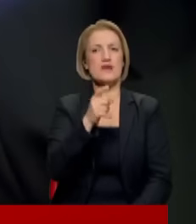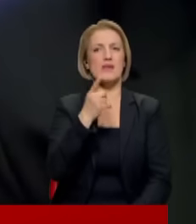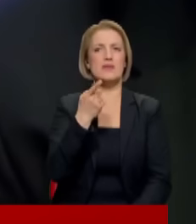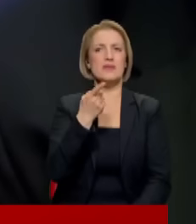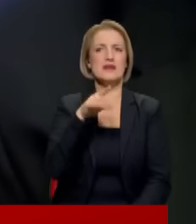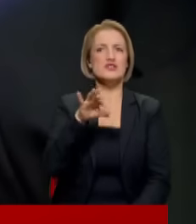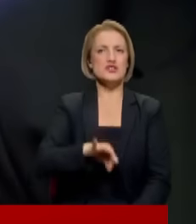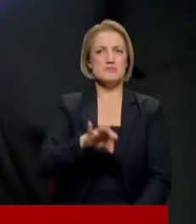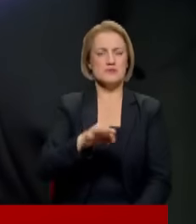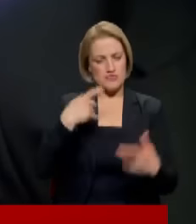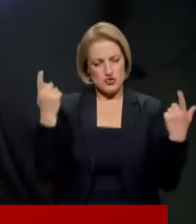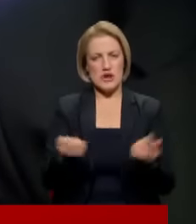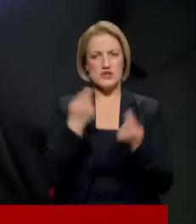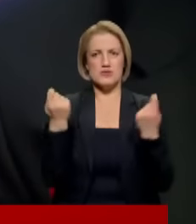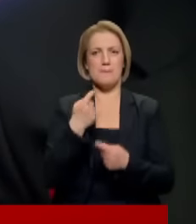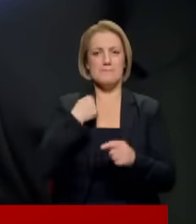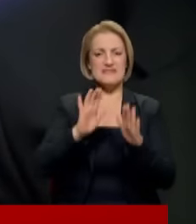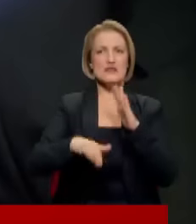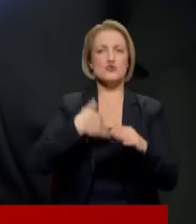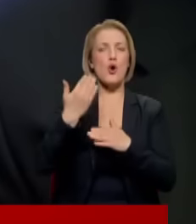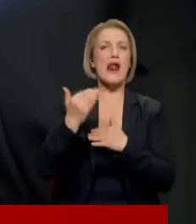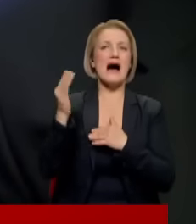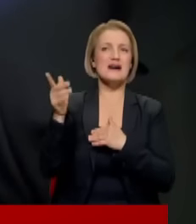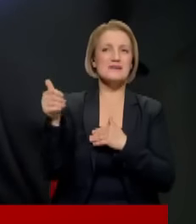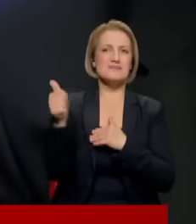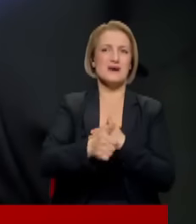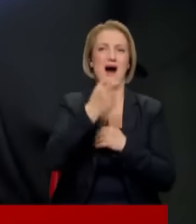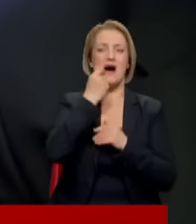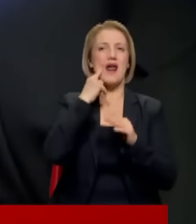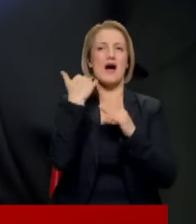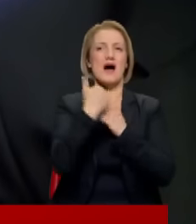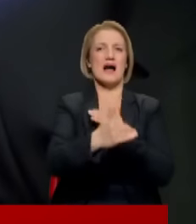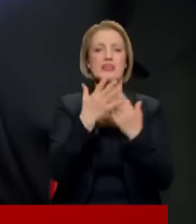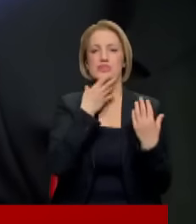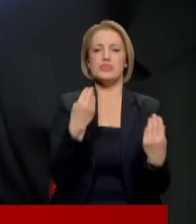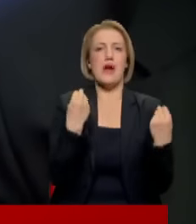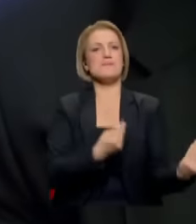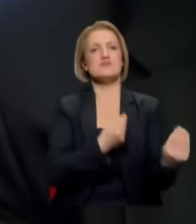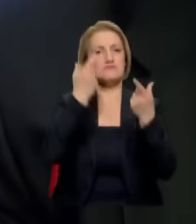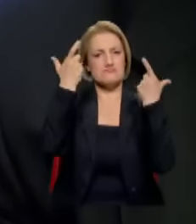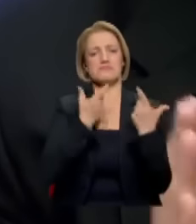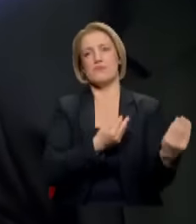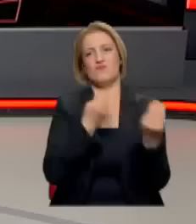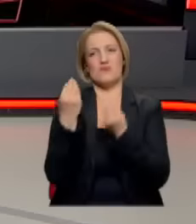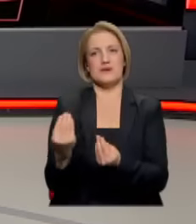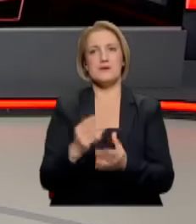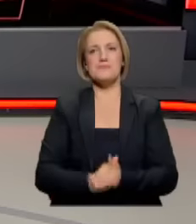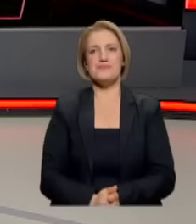gibi şimdiden çalışıp bizden sonra gelenler de Ankara halkını tertemiz Emanet edeceğiz